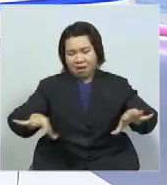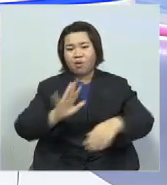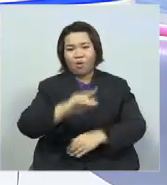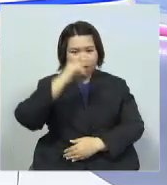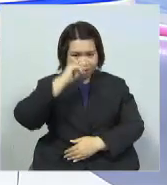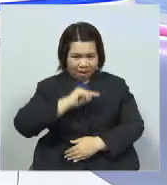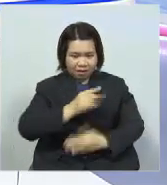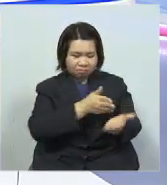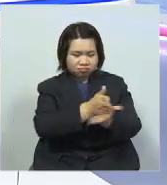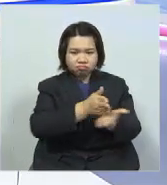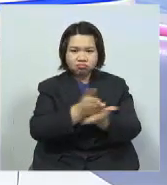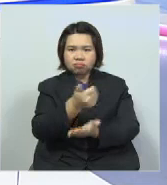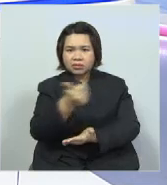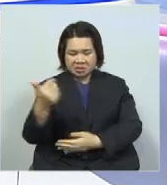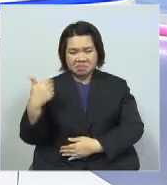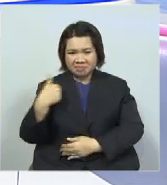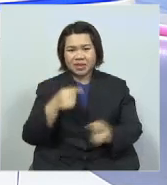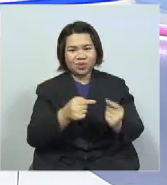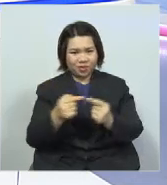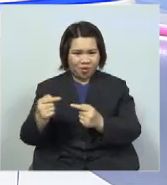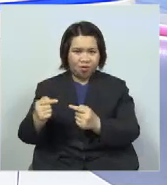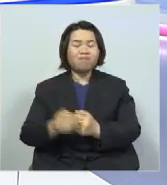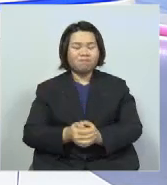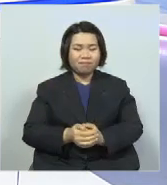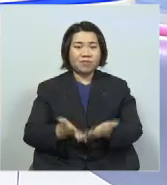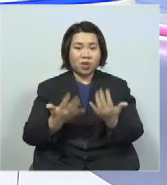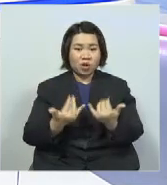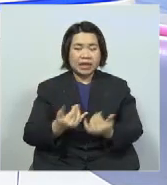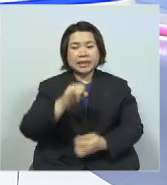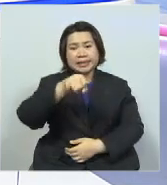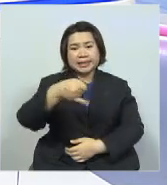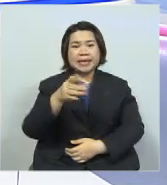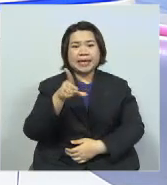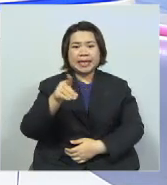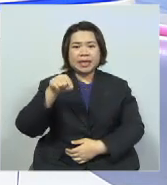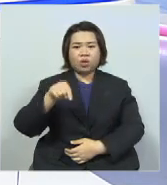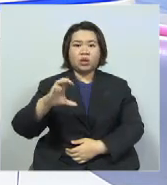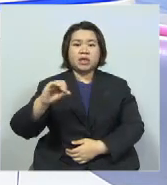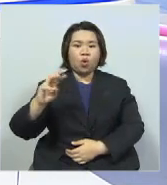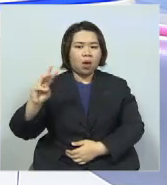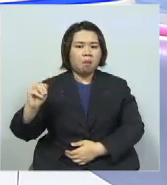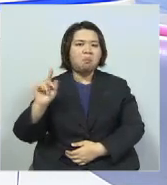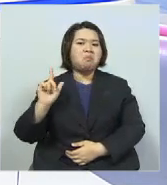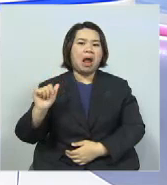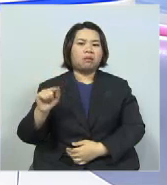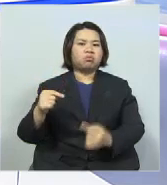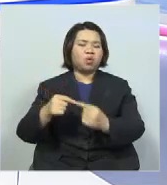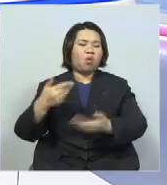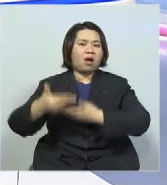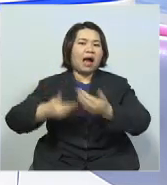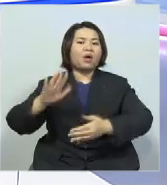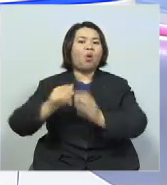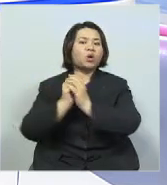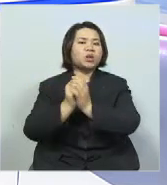ทยสู่ช่องทางอีคอมเมิร์ซอย่างต่อเนื่องค่ะล่าสุดดึง JD.com ซึ่งถือว่าเป็นยักษ์ใหญ่การค้าออนไลน์จาก